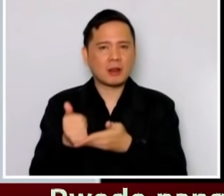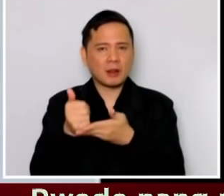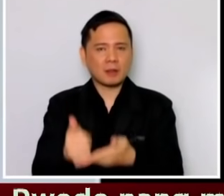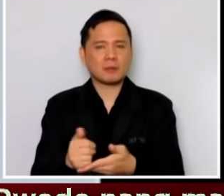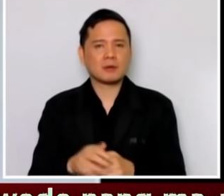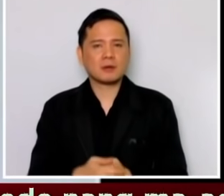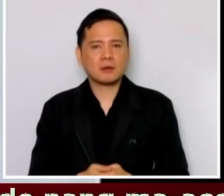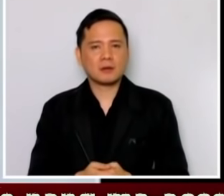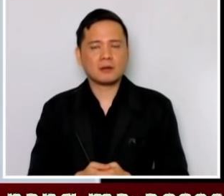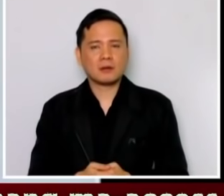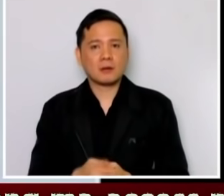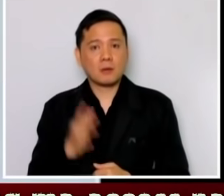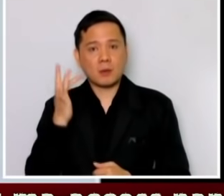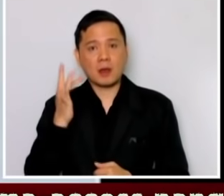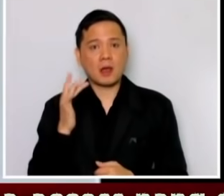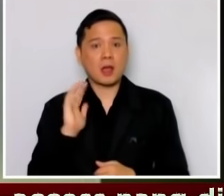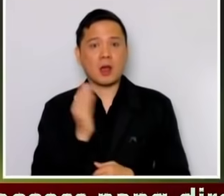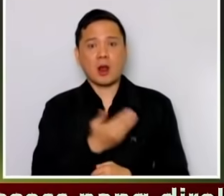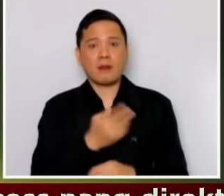sa ating mga paniki.